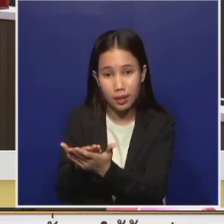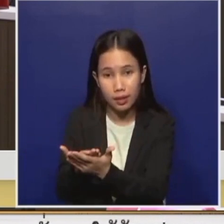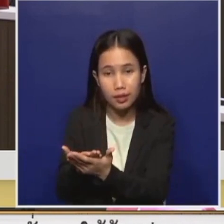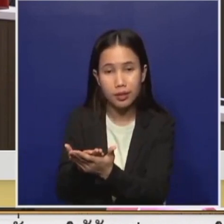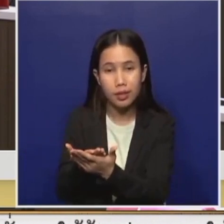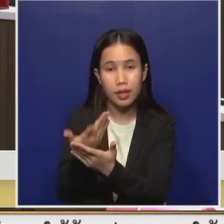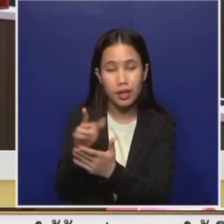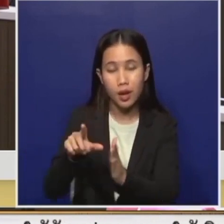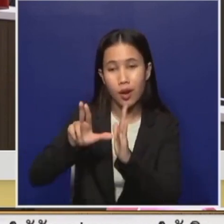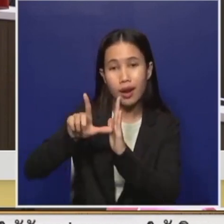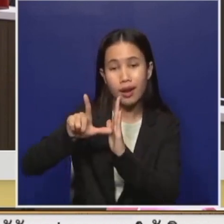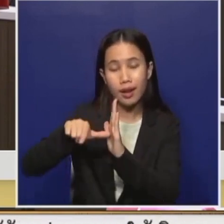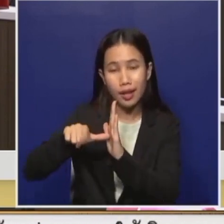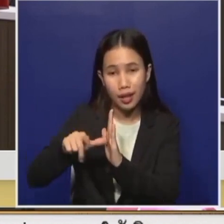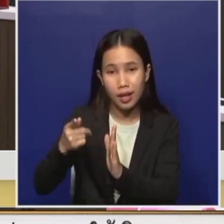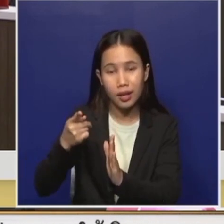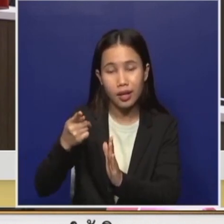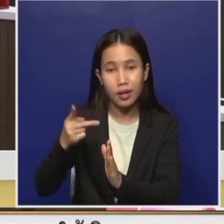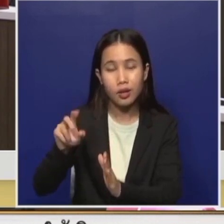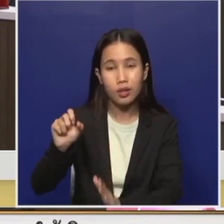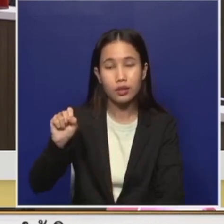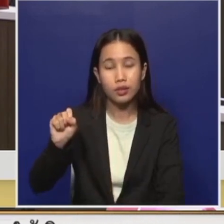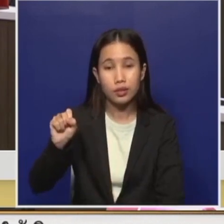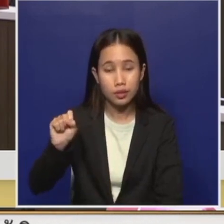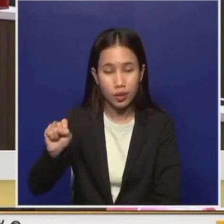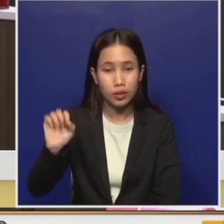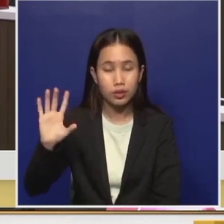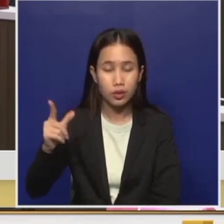ที่เลขาขอชอส่งให้ครอมอมีมะติอนุมัตร